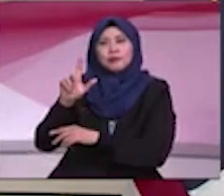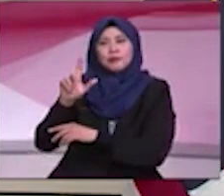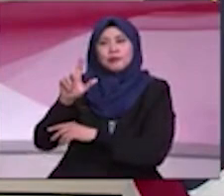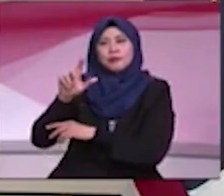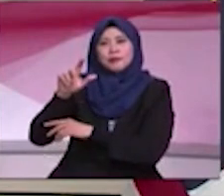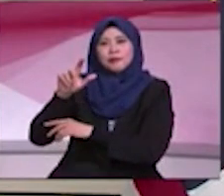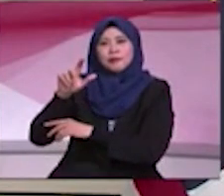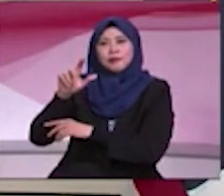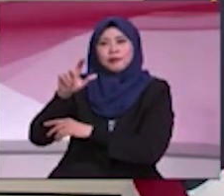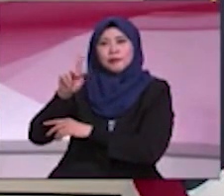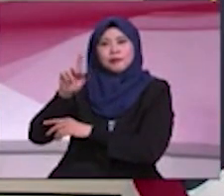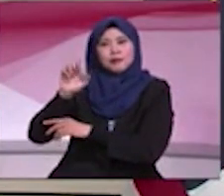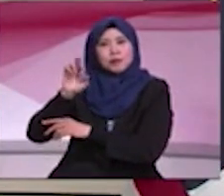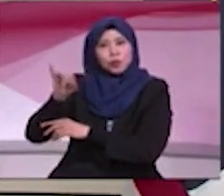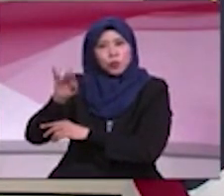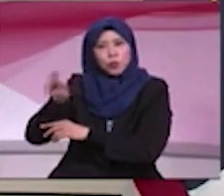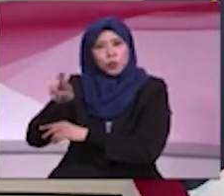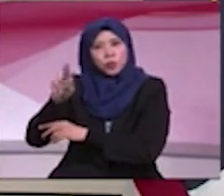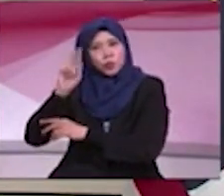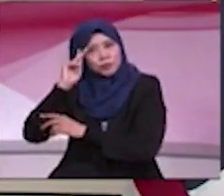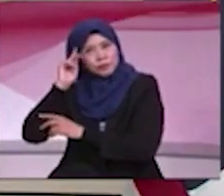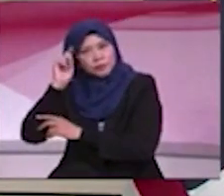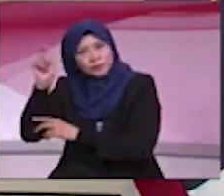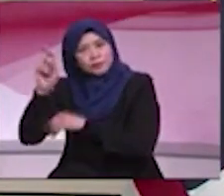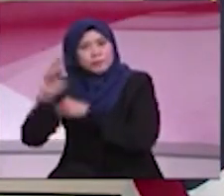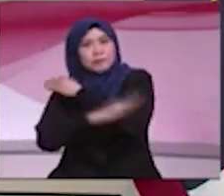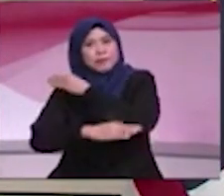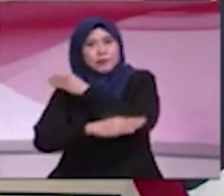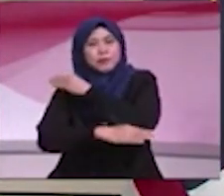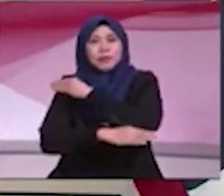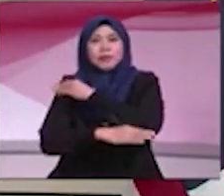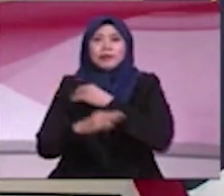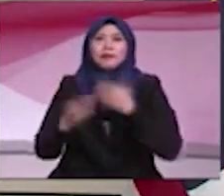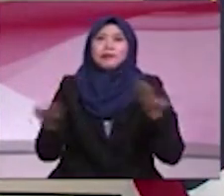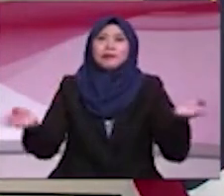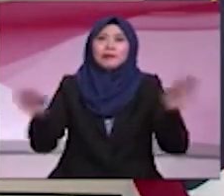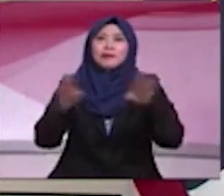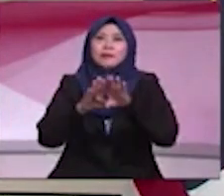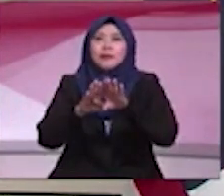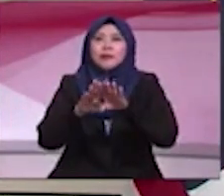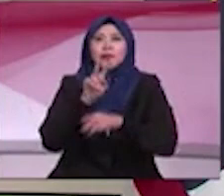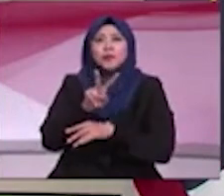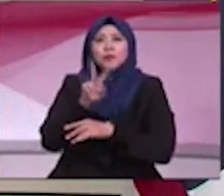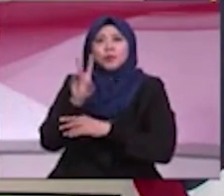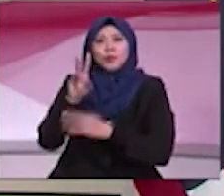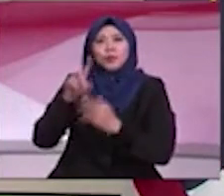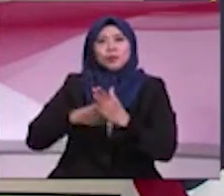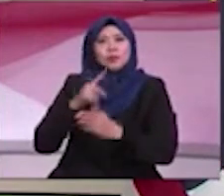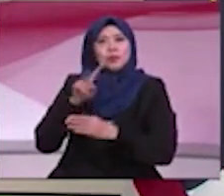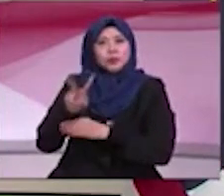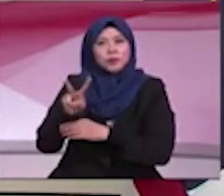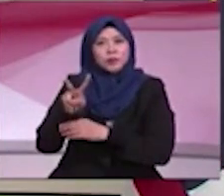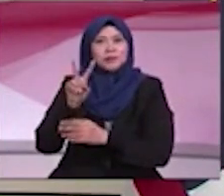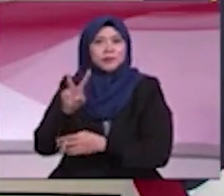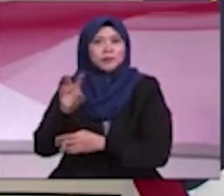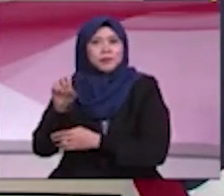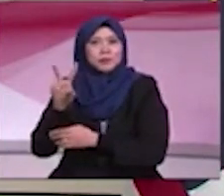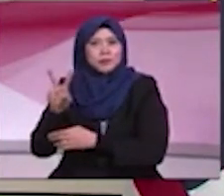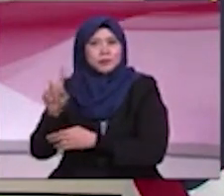Hai pasti akan besut Terengganu yang dijadwalkan tamat pada 27 Feb